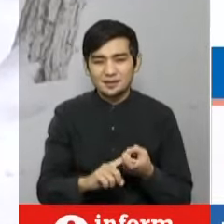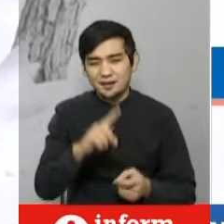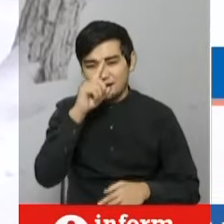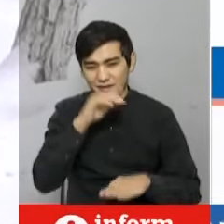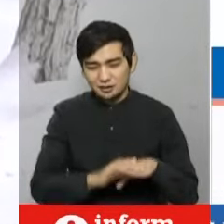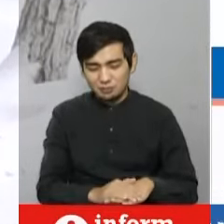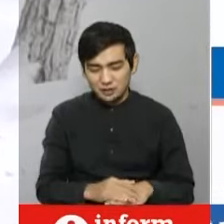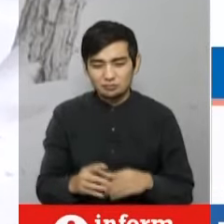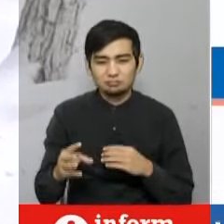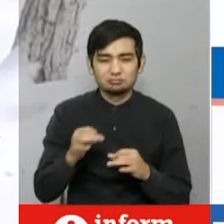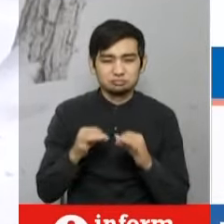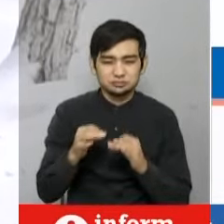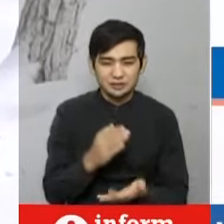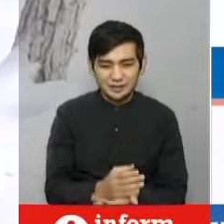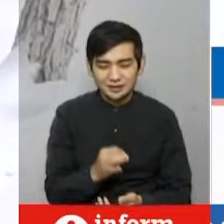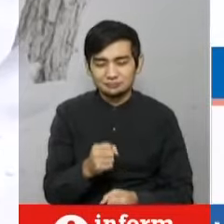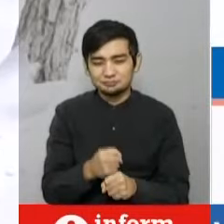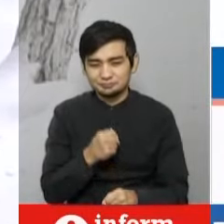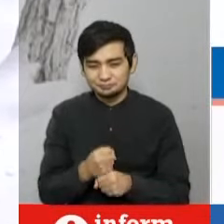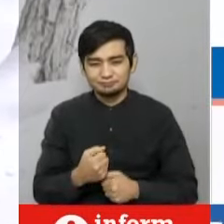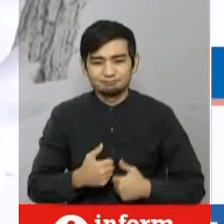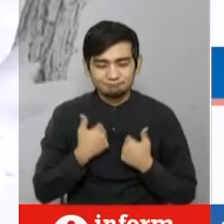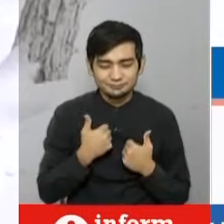Зелендинского района. Предпринимаются меры по